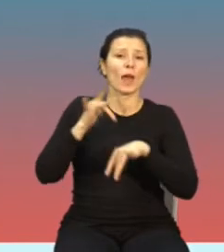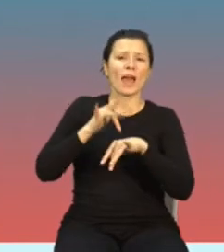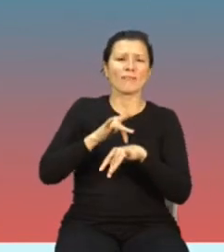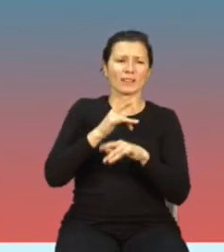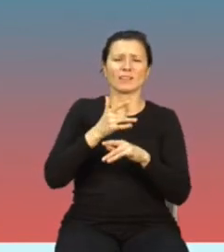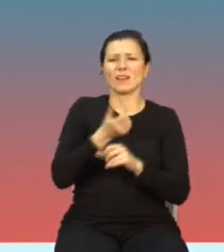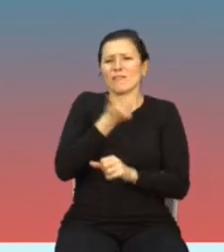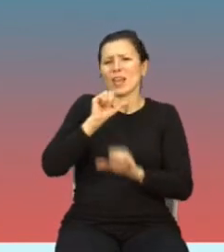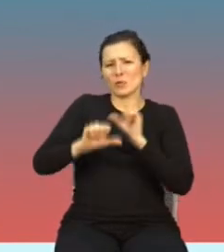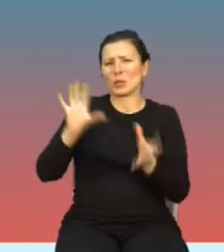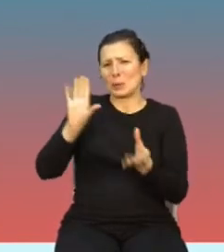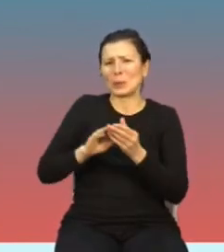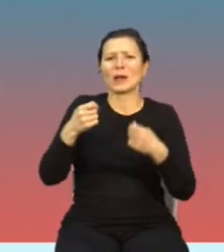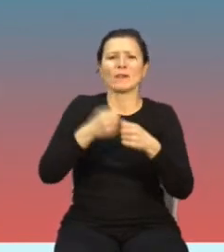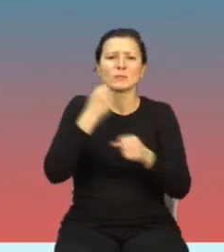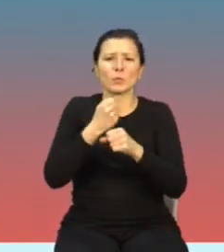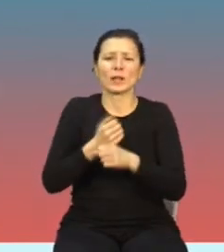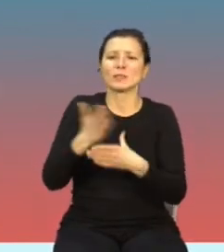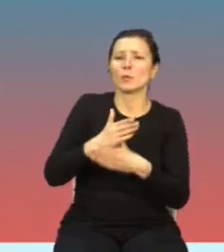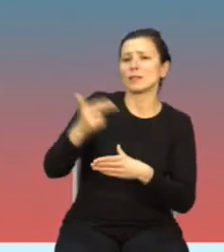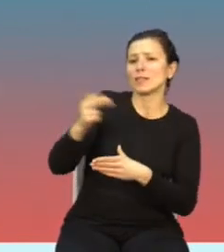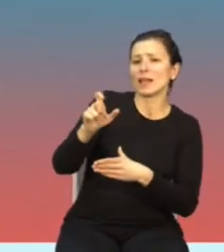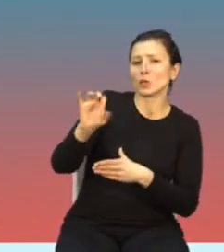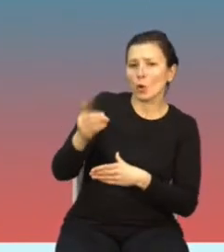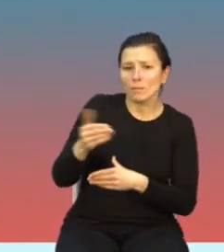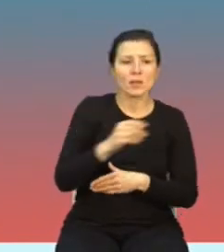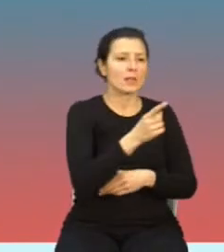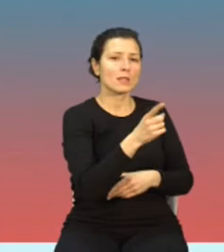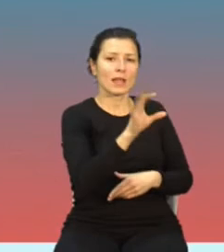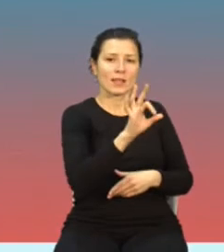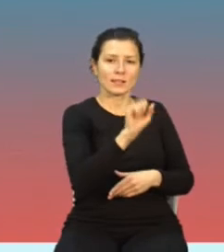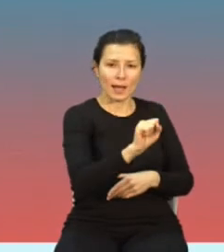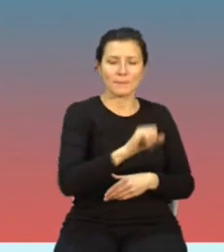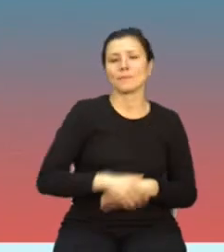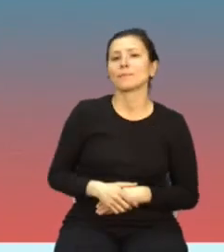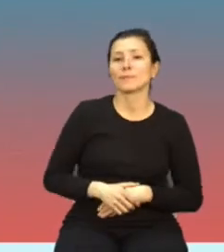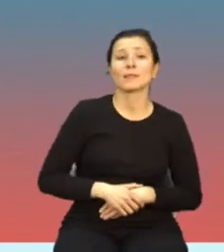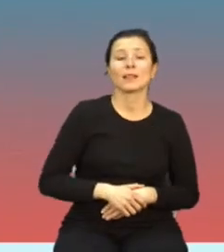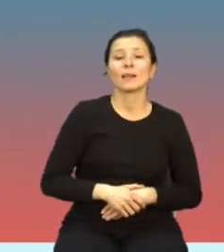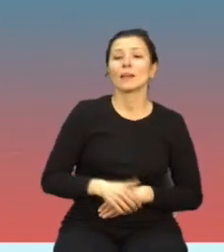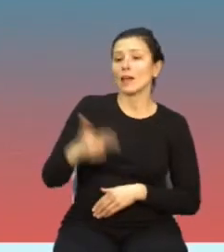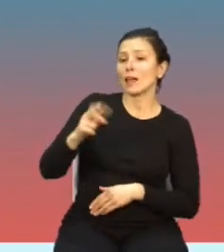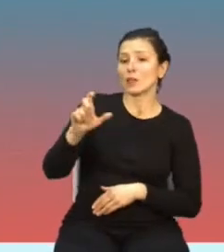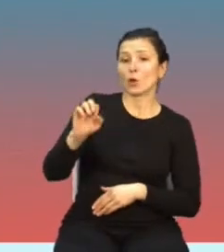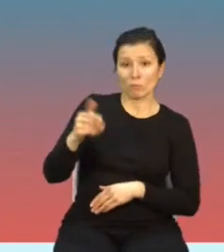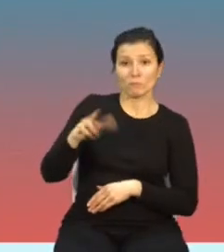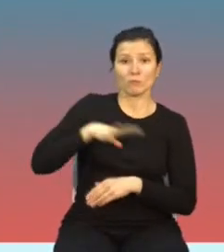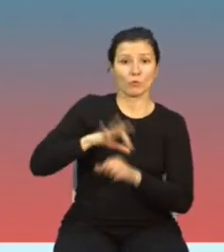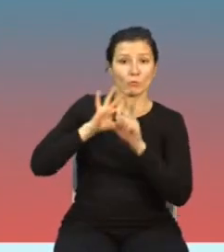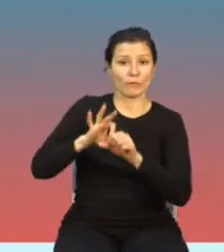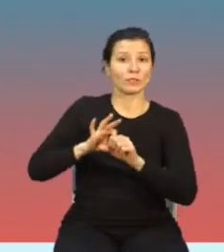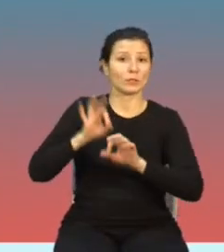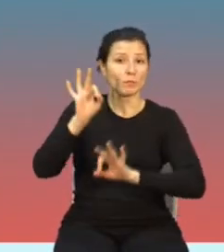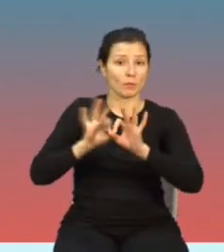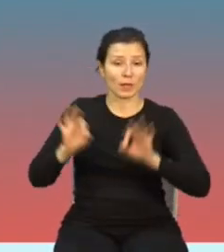współpracy pomiędzy ENCOM-em i DSA. ENCOM przeprowadzał pomiary i myśmy mierzyli